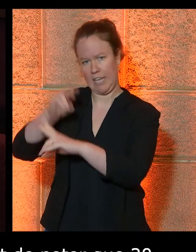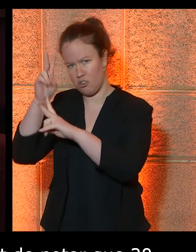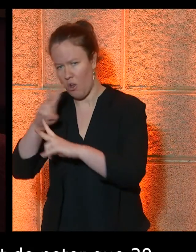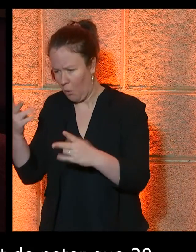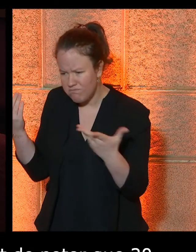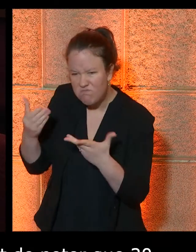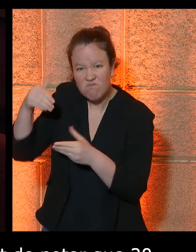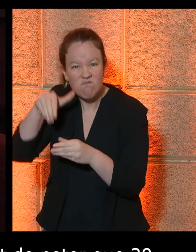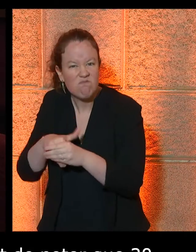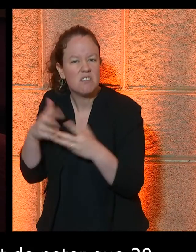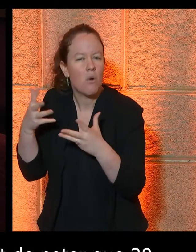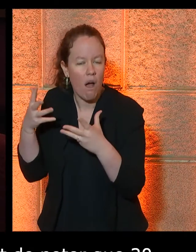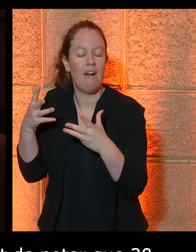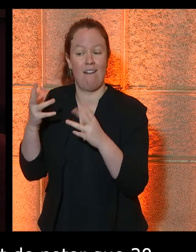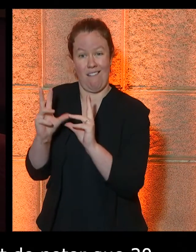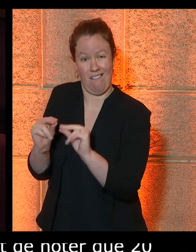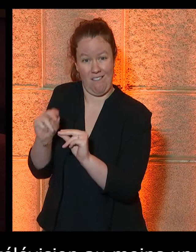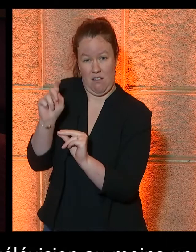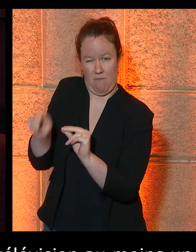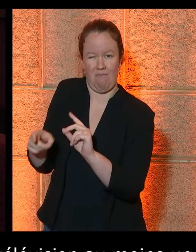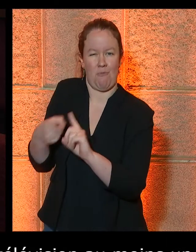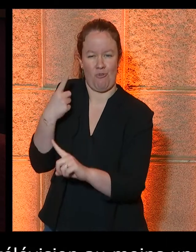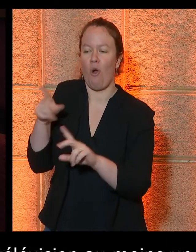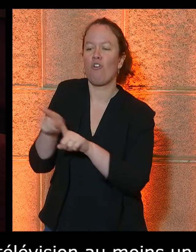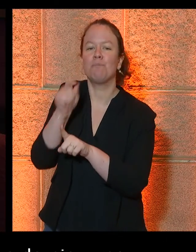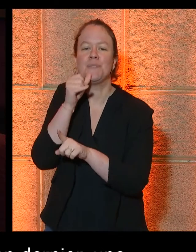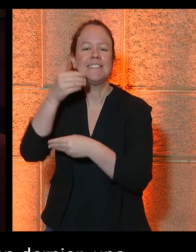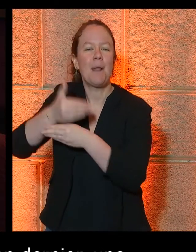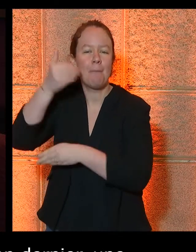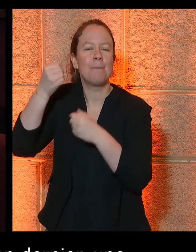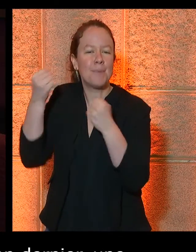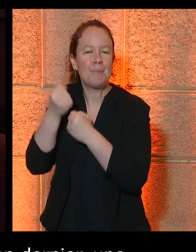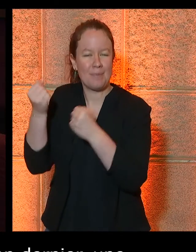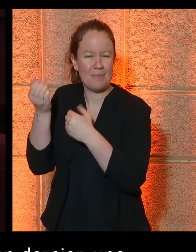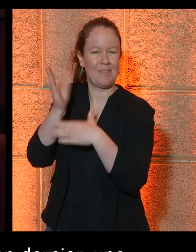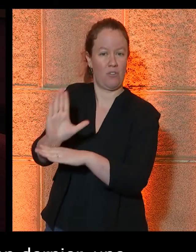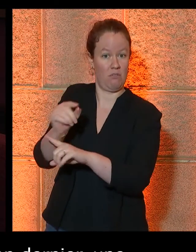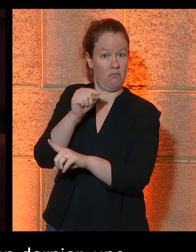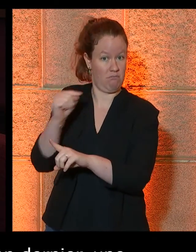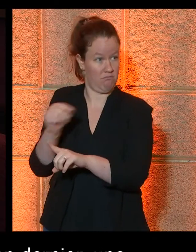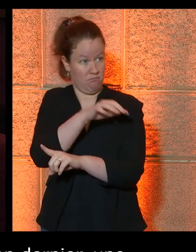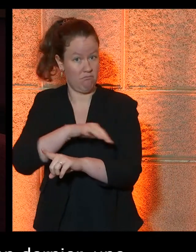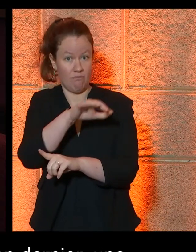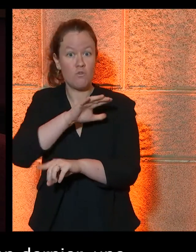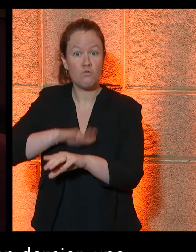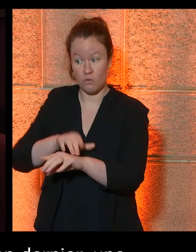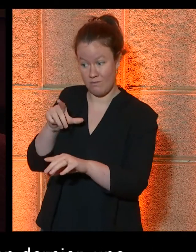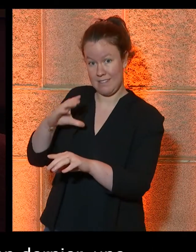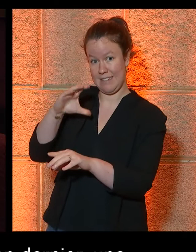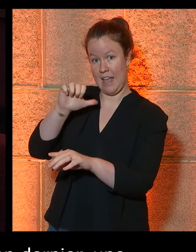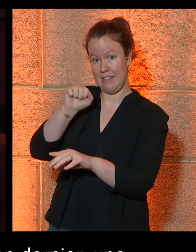à cette occasion, le CSA, donc l'ARCOM maintenant, dans sa décision, avait demandé à France Télévisions de